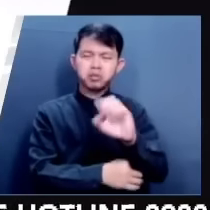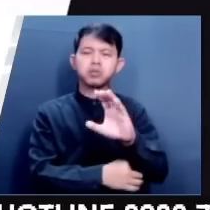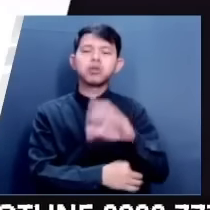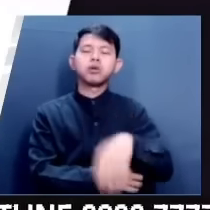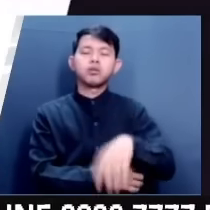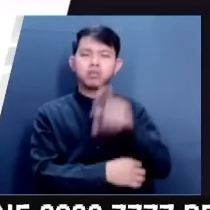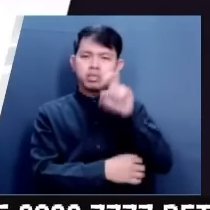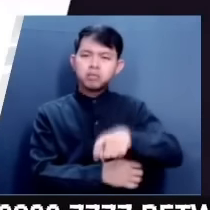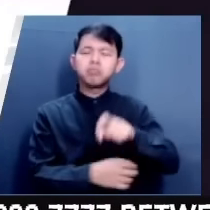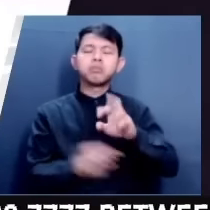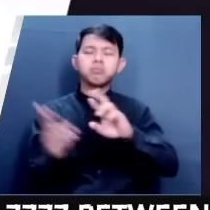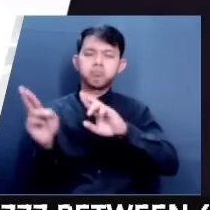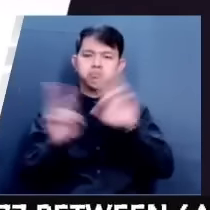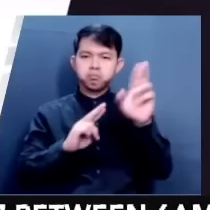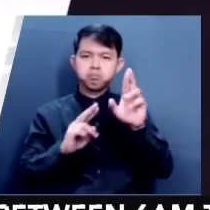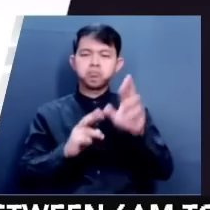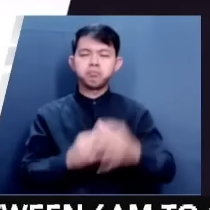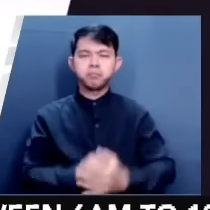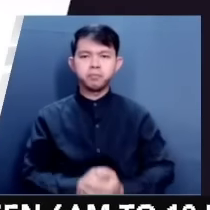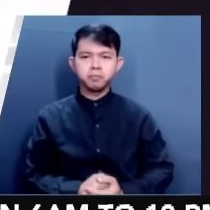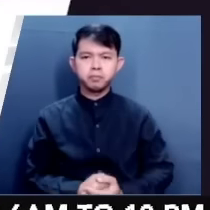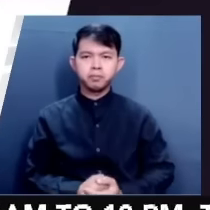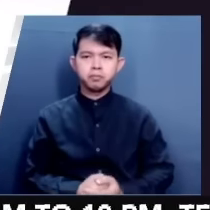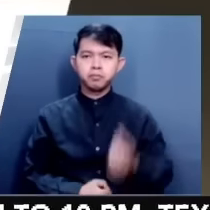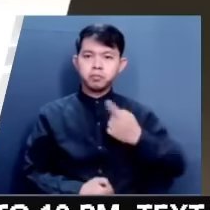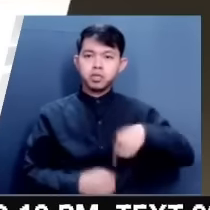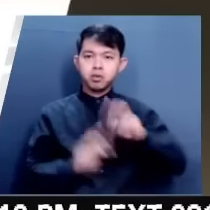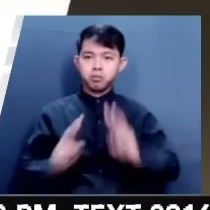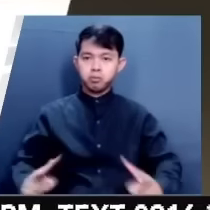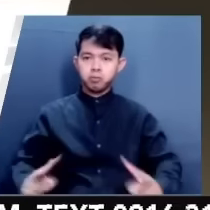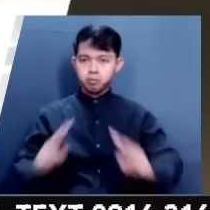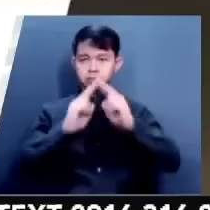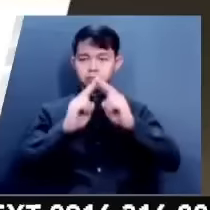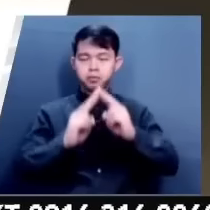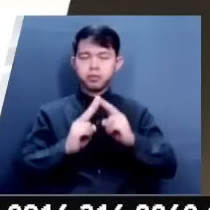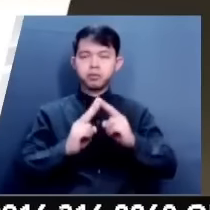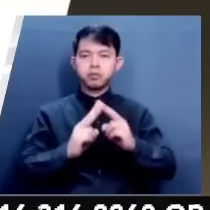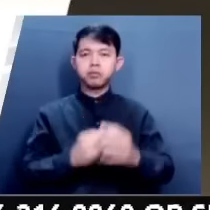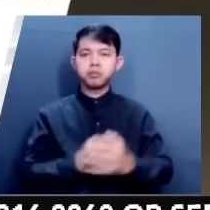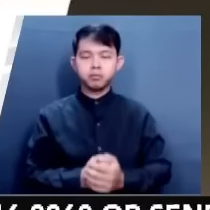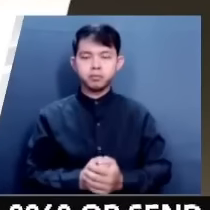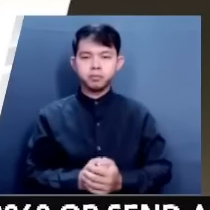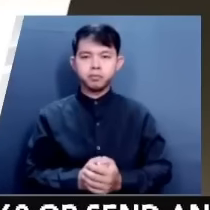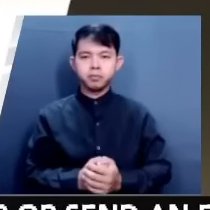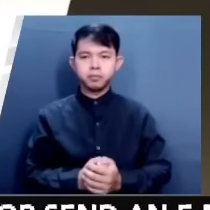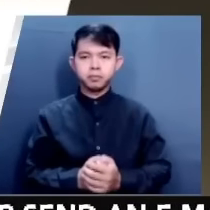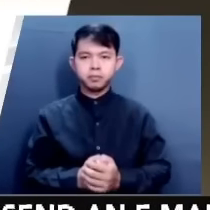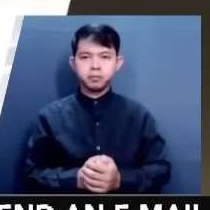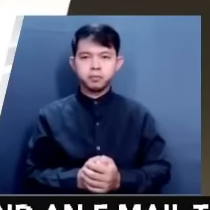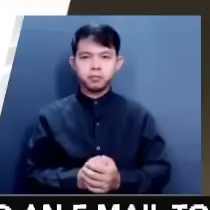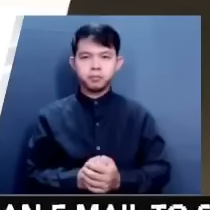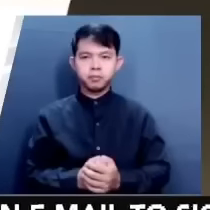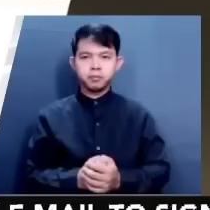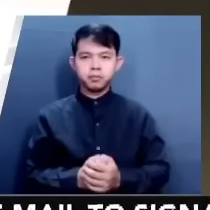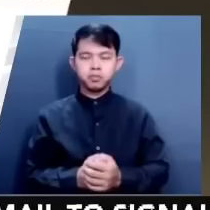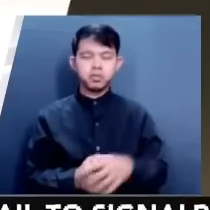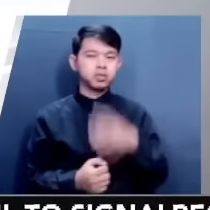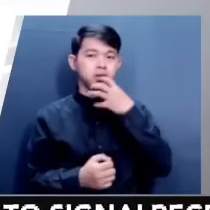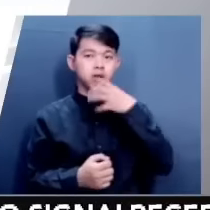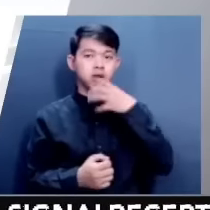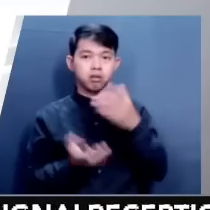Ang atin ng volcano, siyempre may ang iyang mga continuous mga hot materials ang iyang